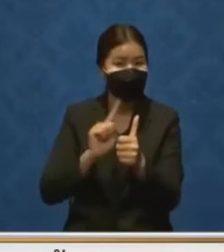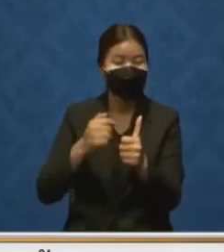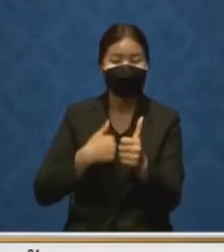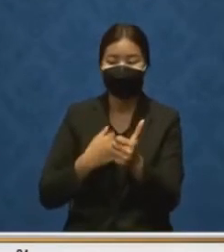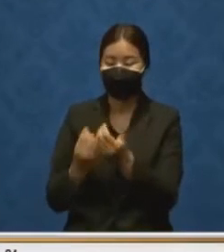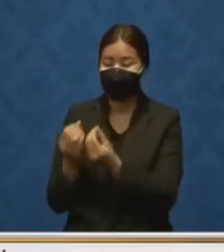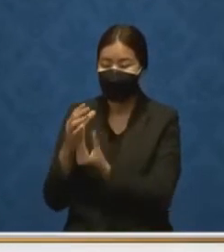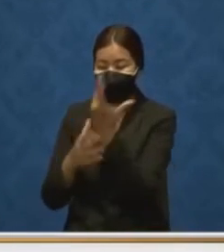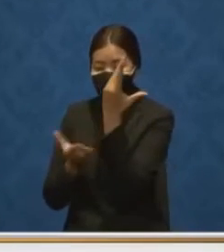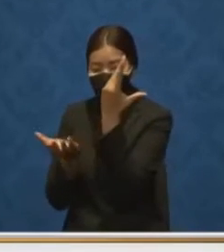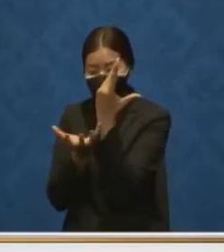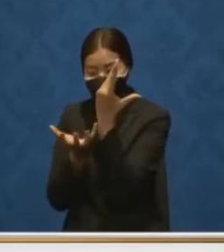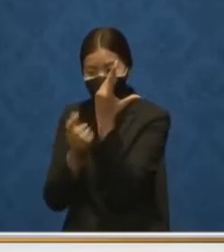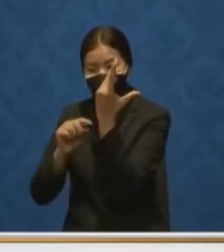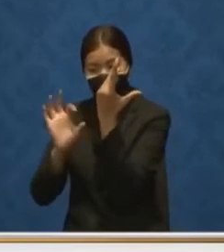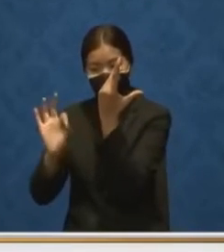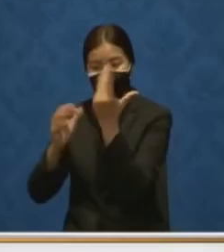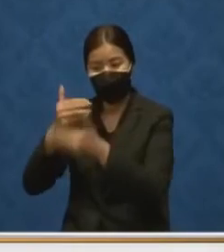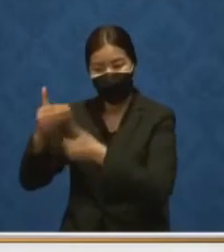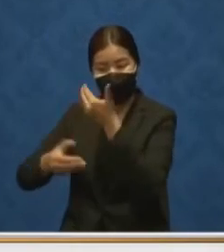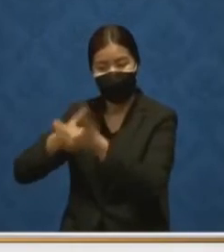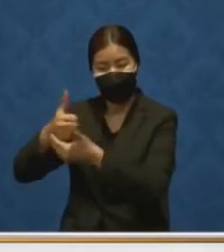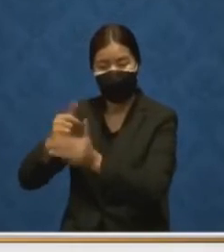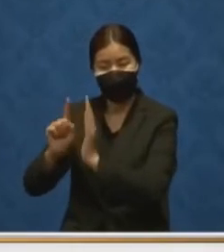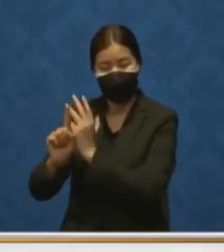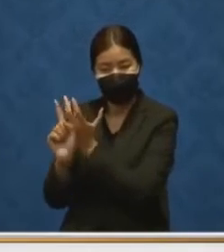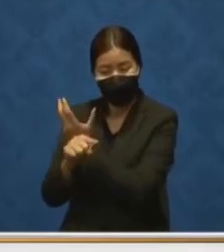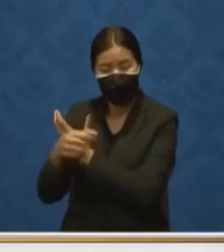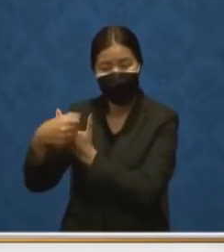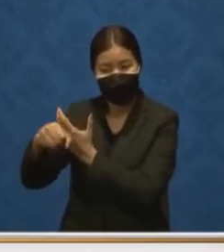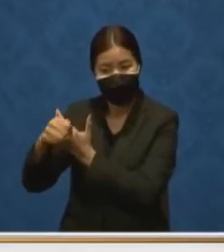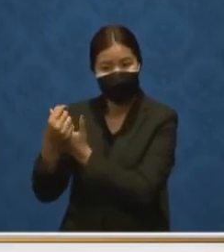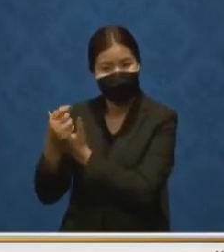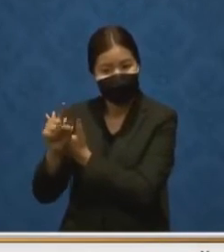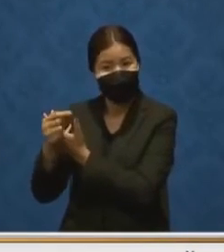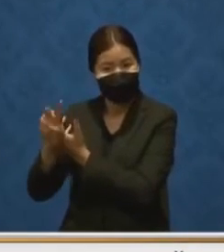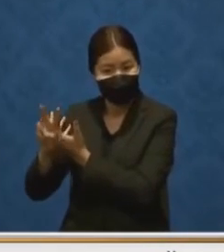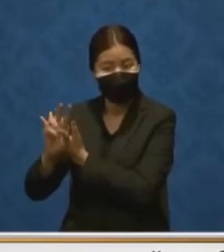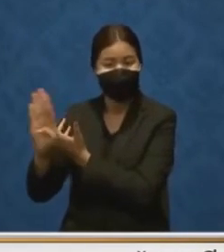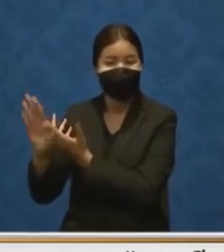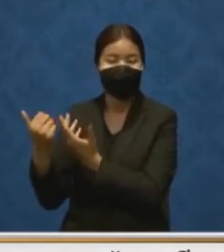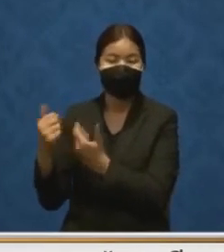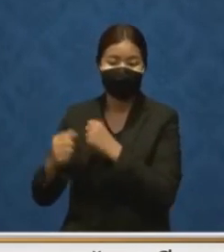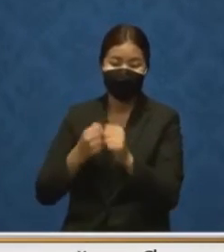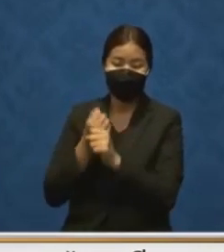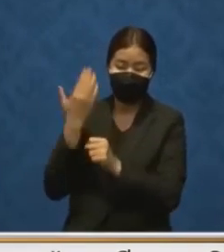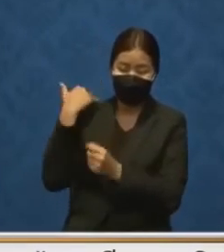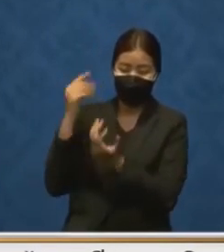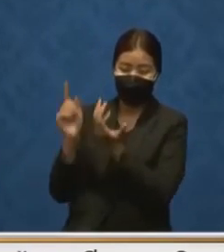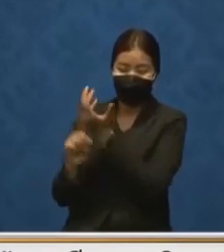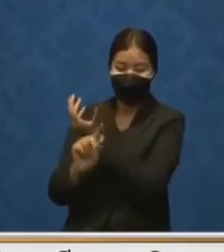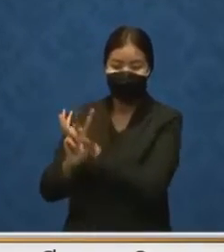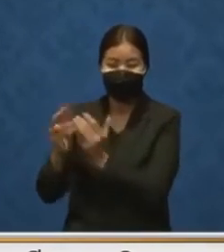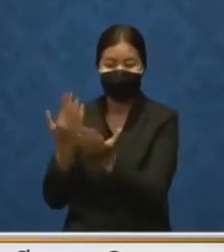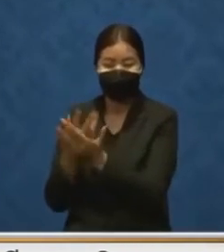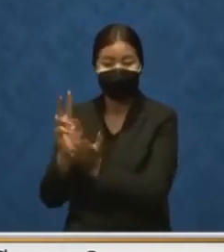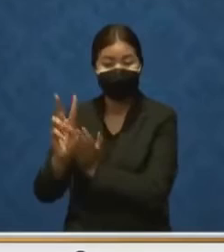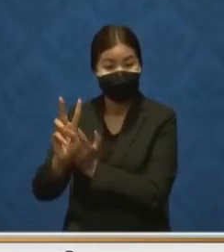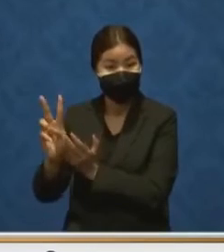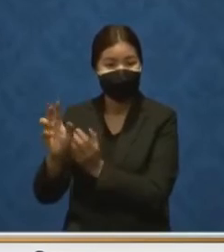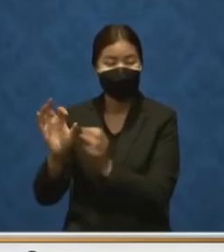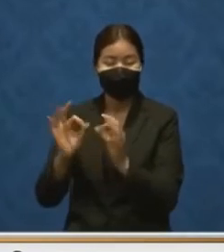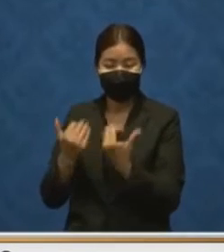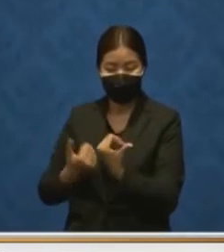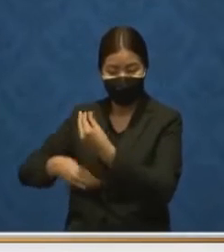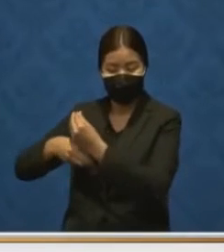ปามก็ยังราคาดีอยู่วันนี้โล่ 10-11-12แล้วนะครับจาก 3-4 ปีที่แล้โ่ 2 บากว่าผ